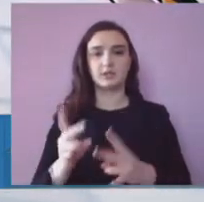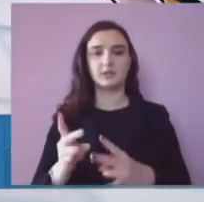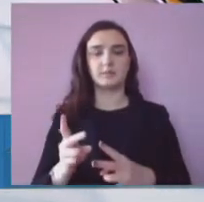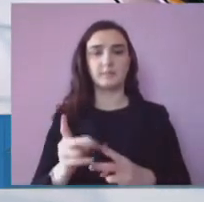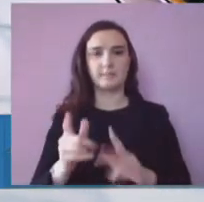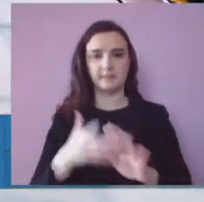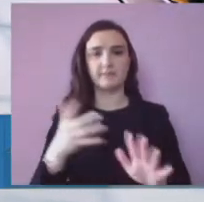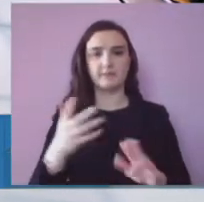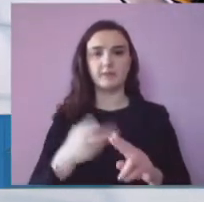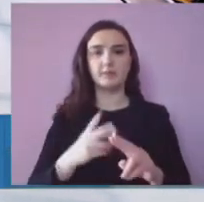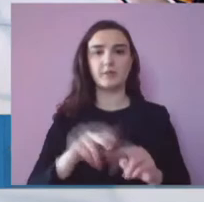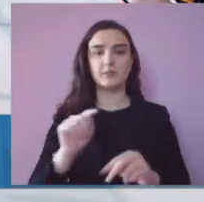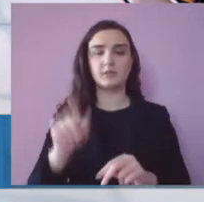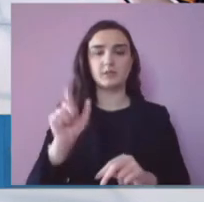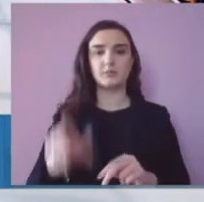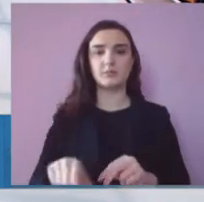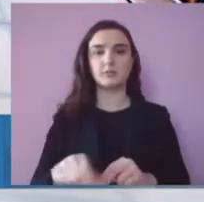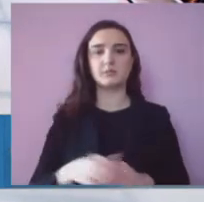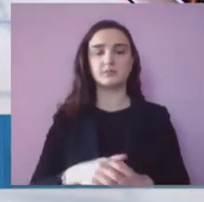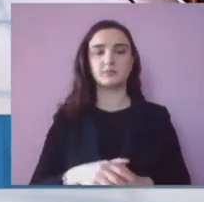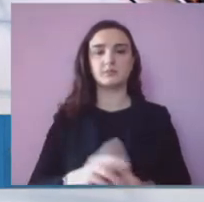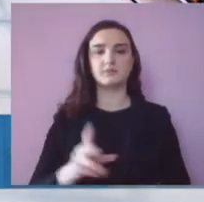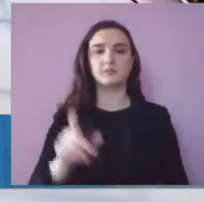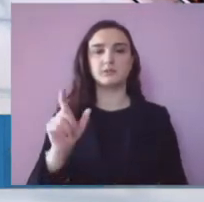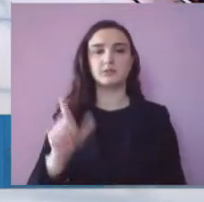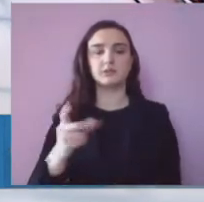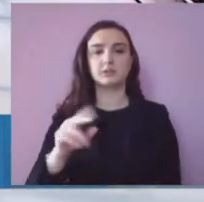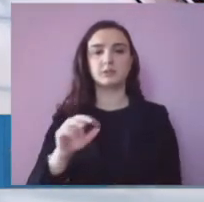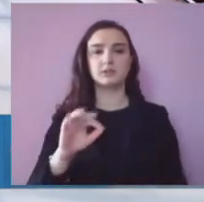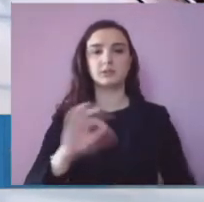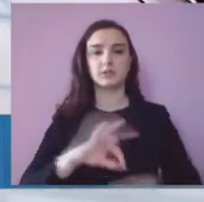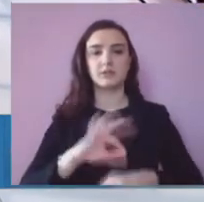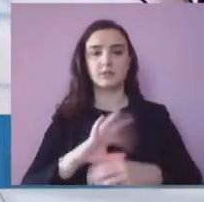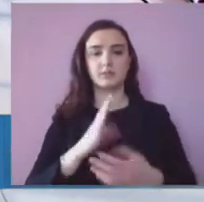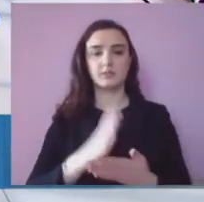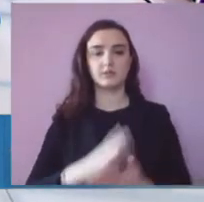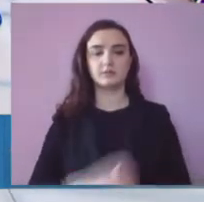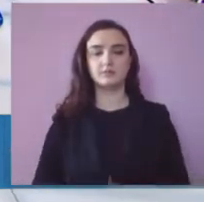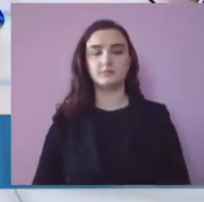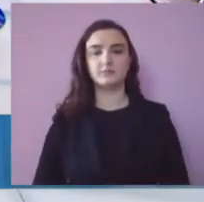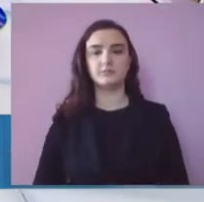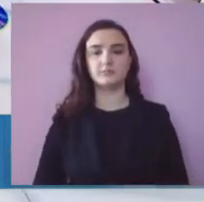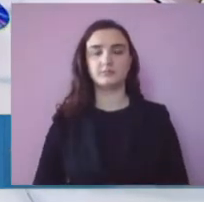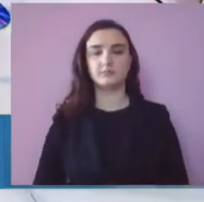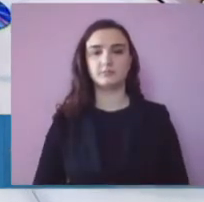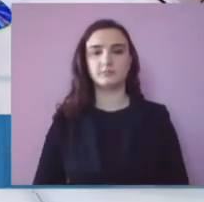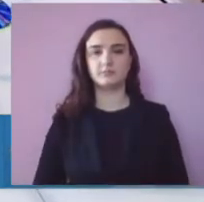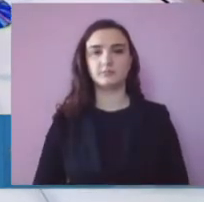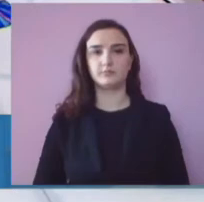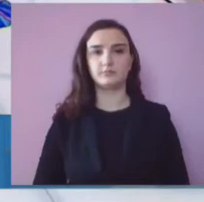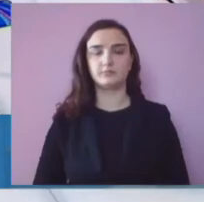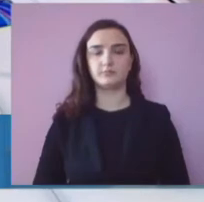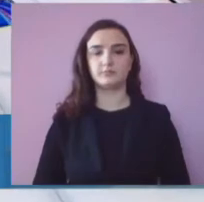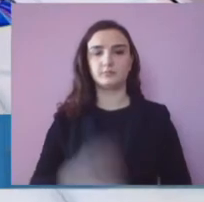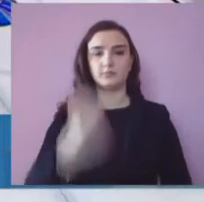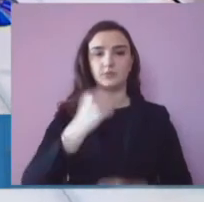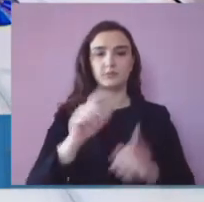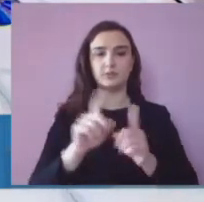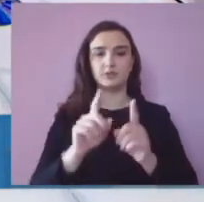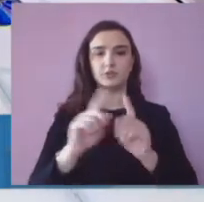ამას ადამიანი, რომელსაც ეს დაავადება აქვს? დიახ, ძალიან მნიშვნელოვანია ეს. დიდი მადლობა ასეთ შეკითხვისთვის,